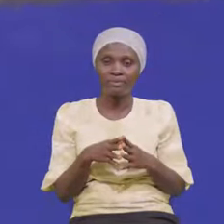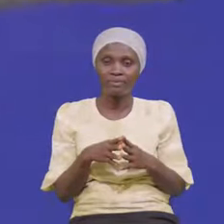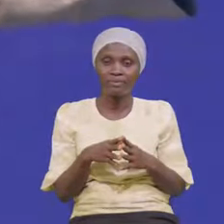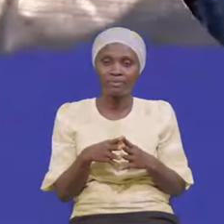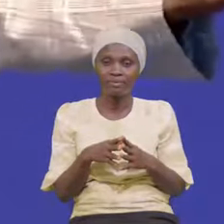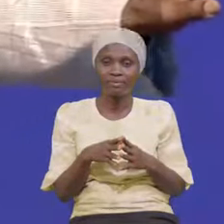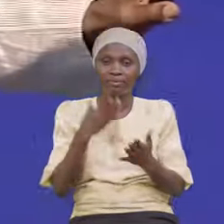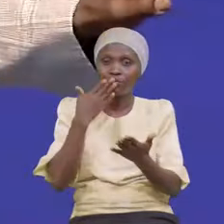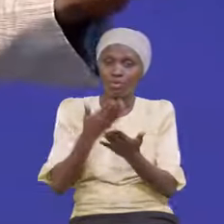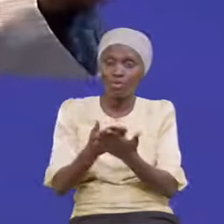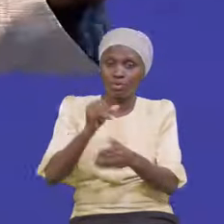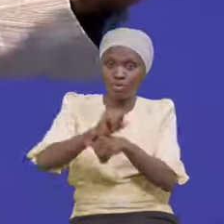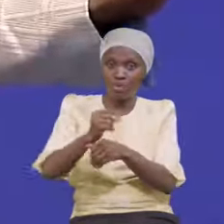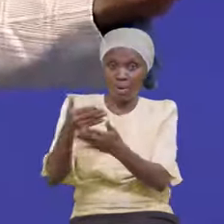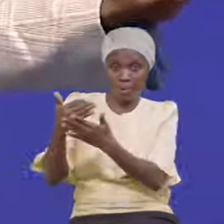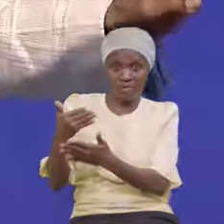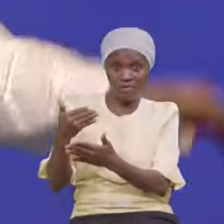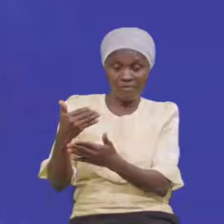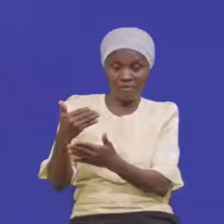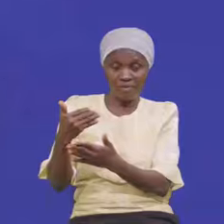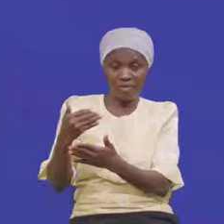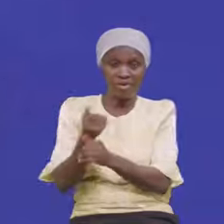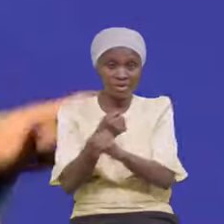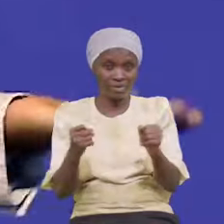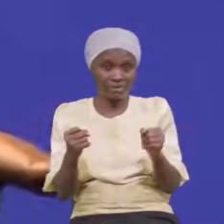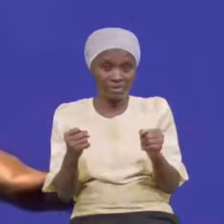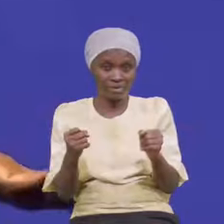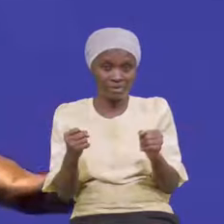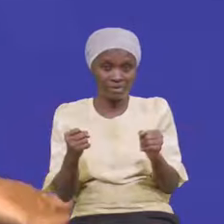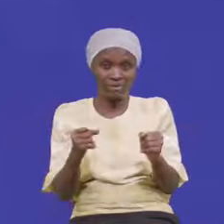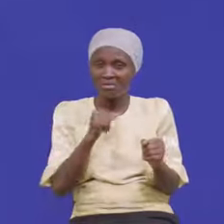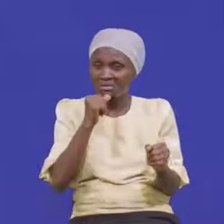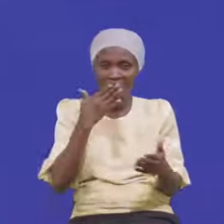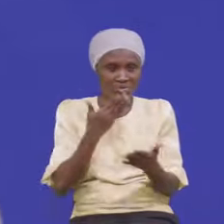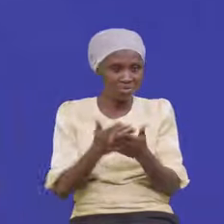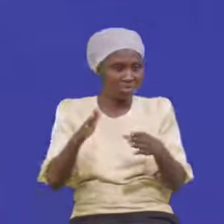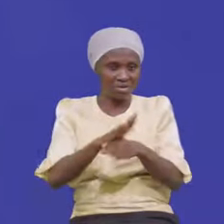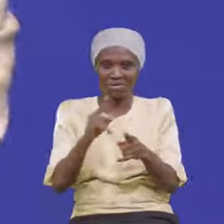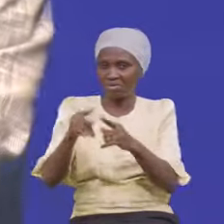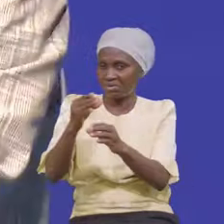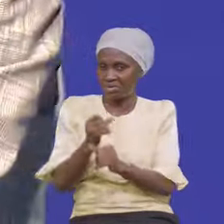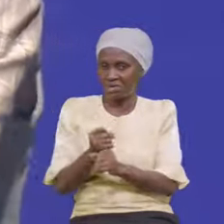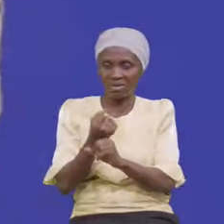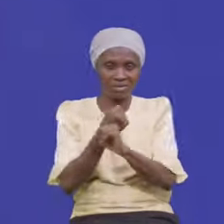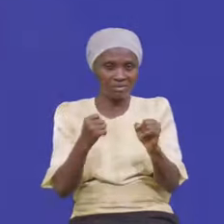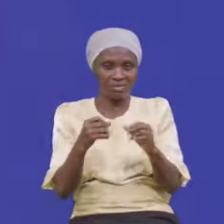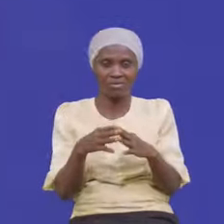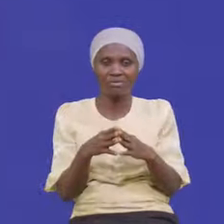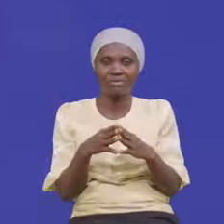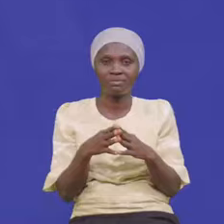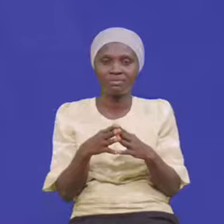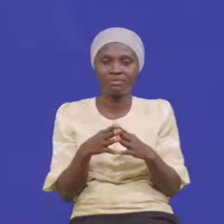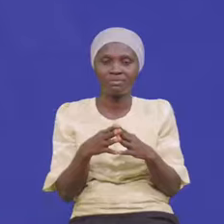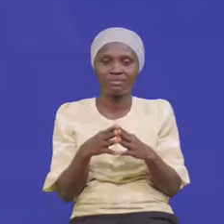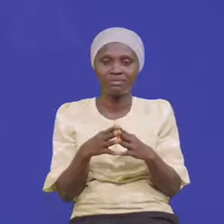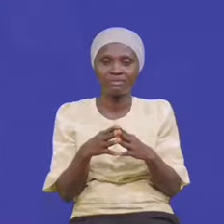Good work before salvation. రక్షణకు ముందున్న మంచి కార్యాలు. Not good enough to merit salvation. అవి రక్షణ ప్రతిభకు చాలినంతవి